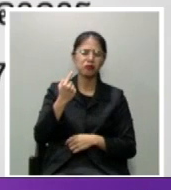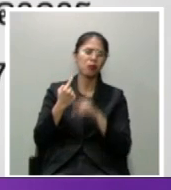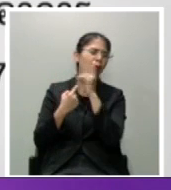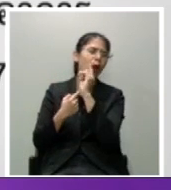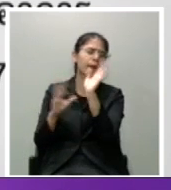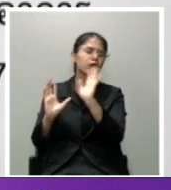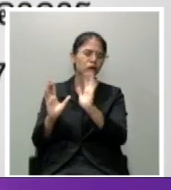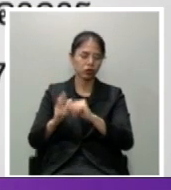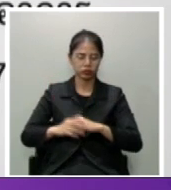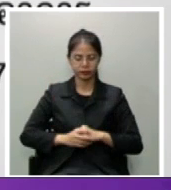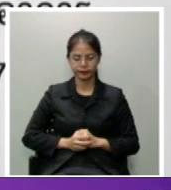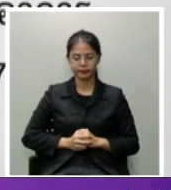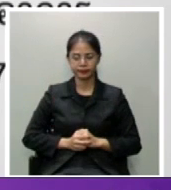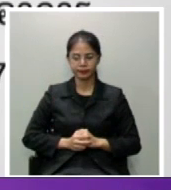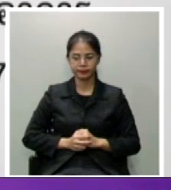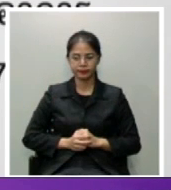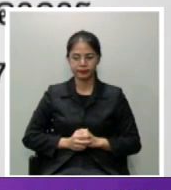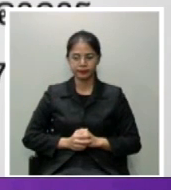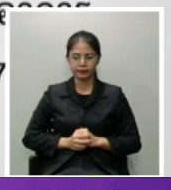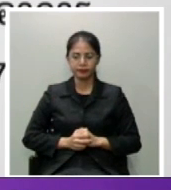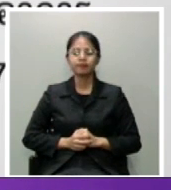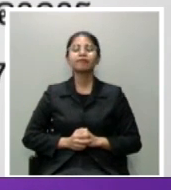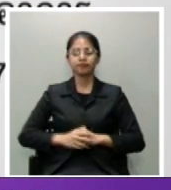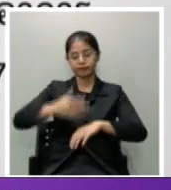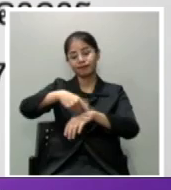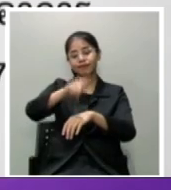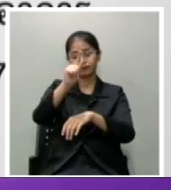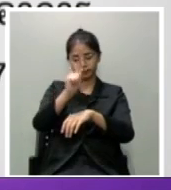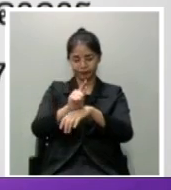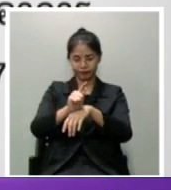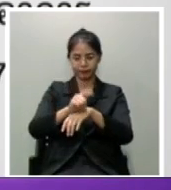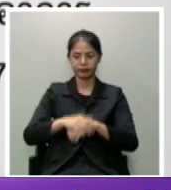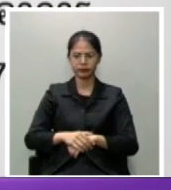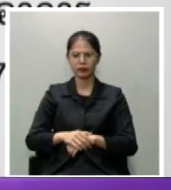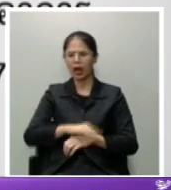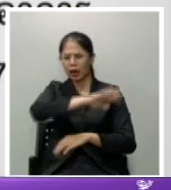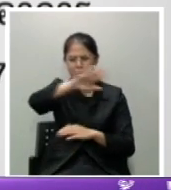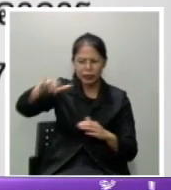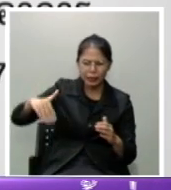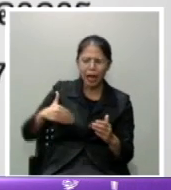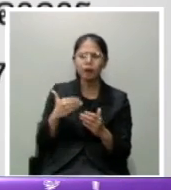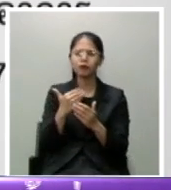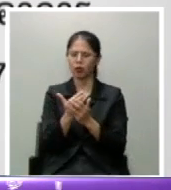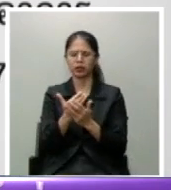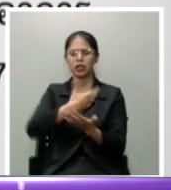ตรงนี้ท่านประธานครับเรื่องราวทั้งหมดมันก็เป็นอย่